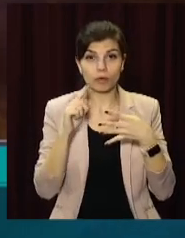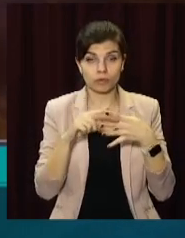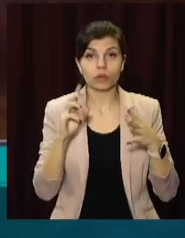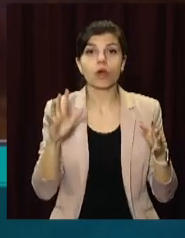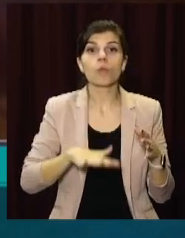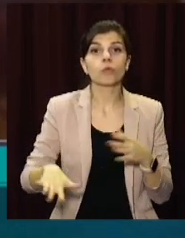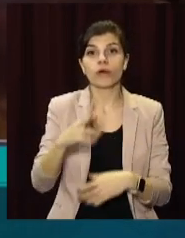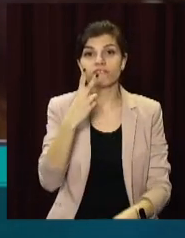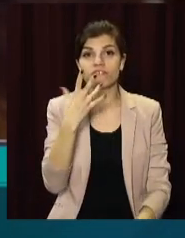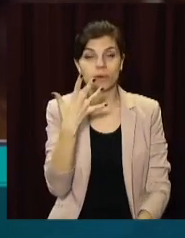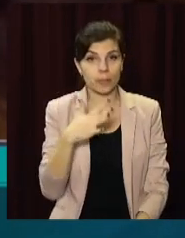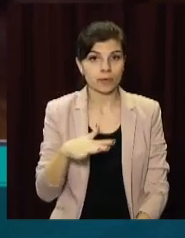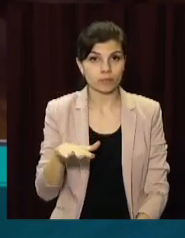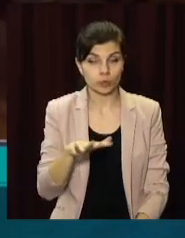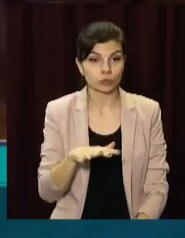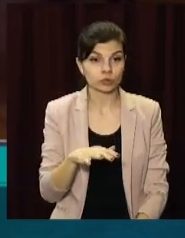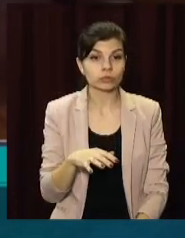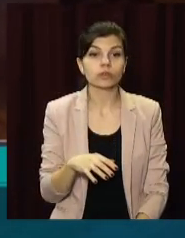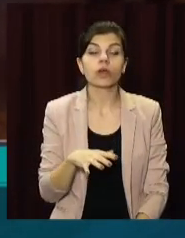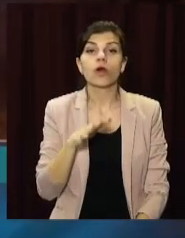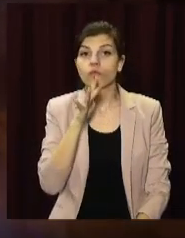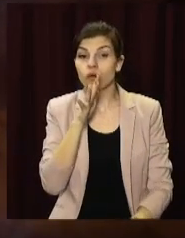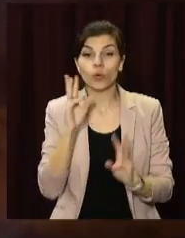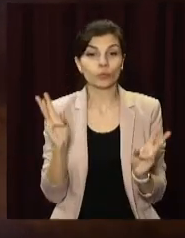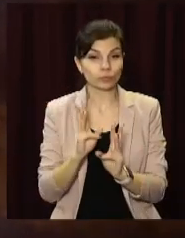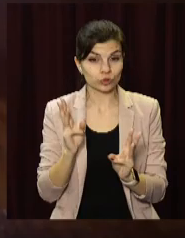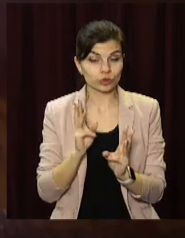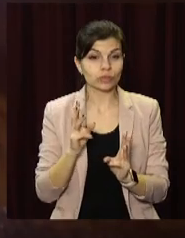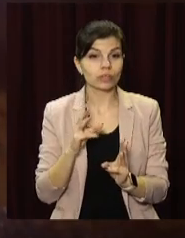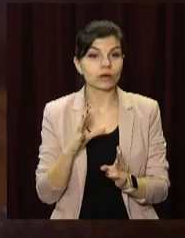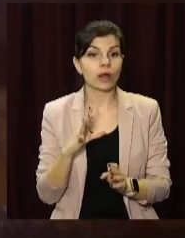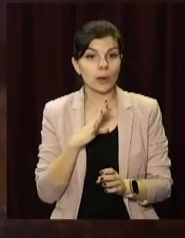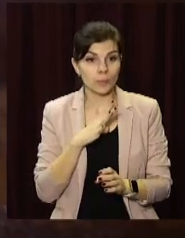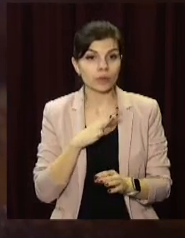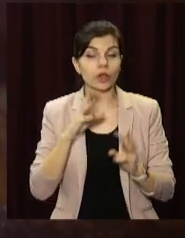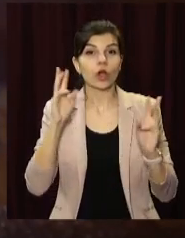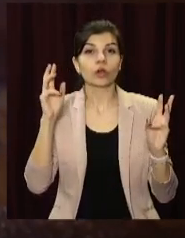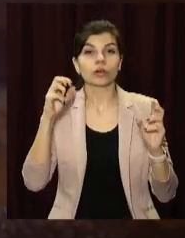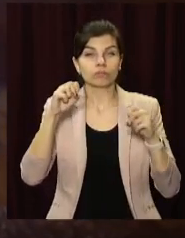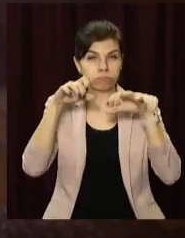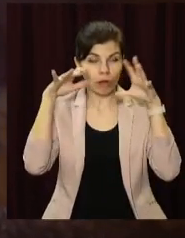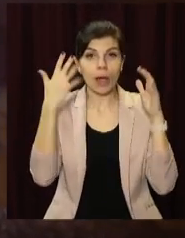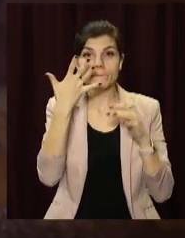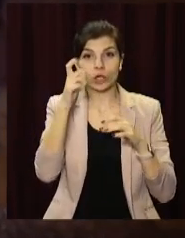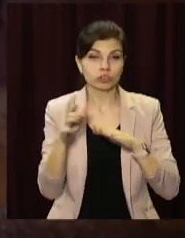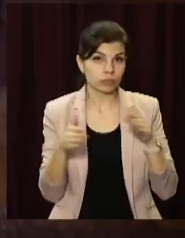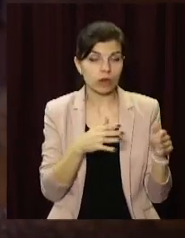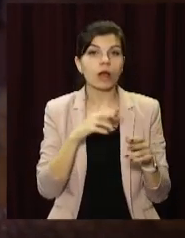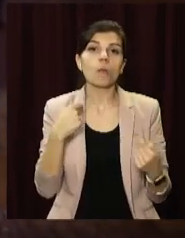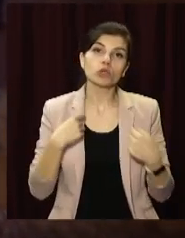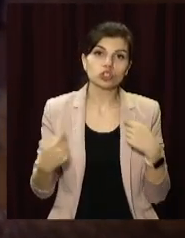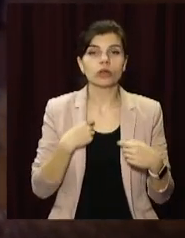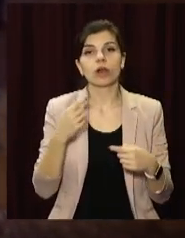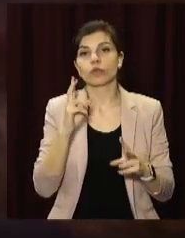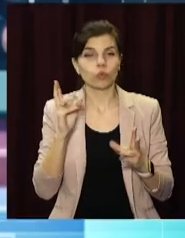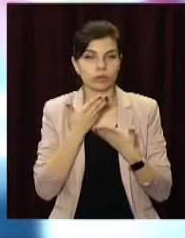загальній площі 25 квадратних метрів. Під час пожежі було виведено з задимленого поверху 5 осіб, загиблих та постраждалих на